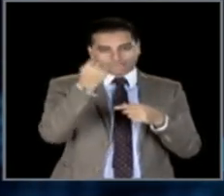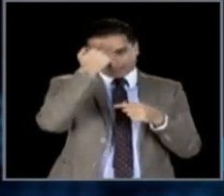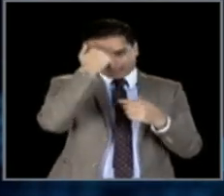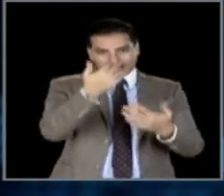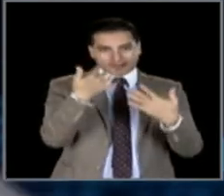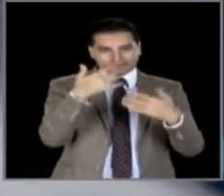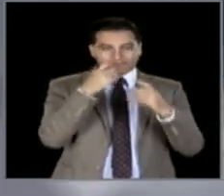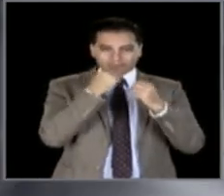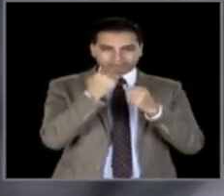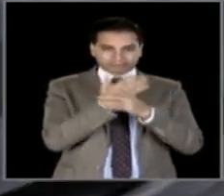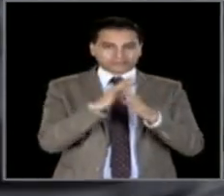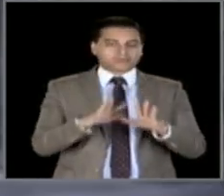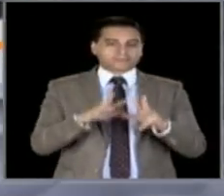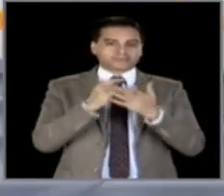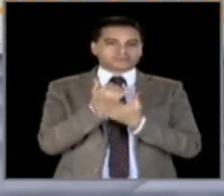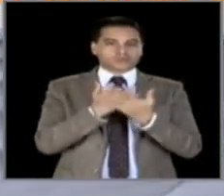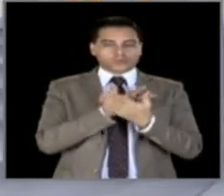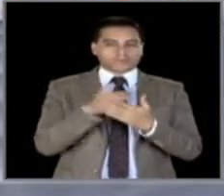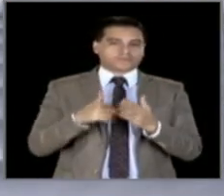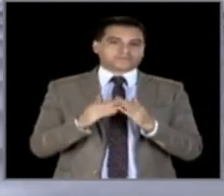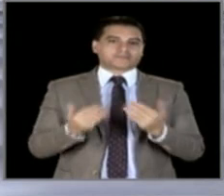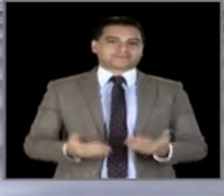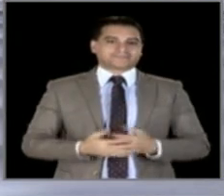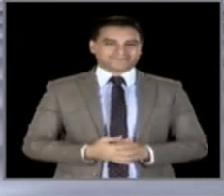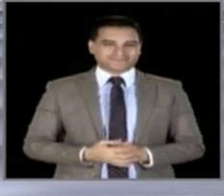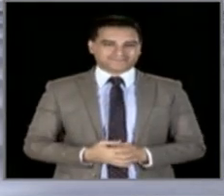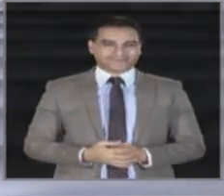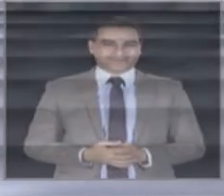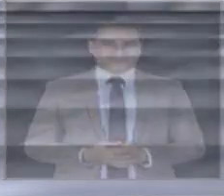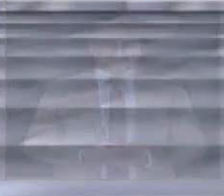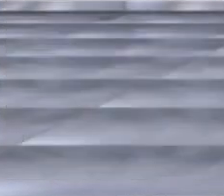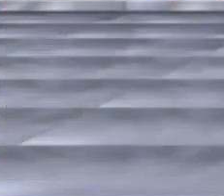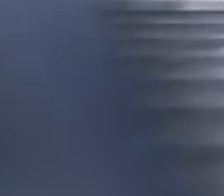ألف جنيه في خزنة البنك الأهلي لتطوير المدارس الحكومية في مصر.